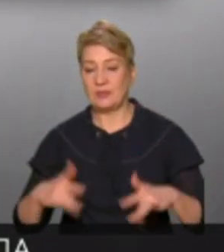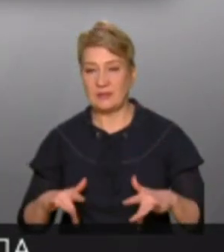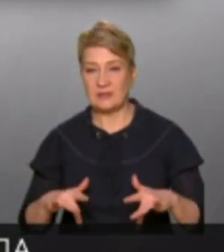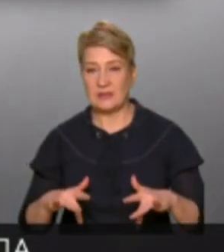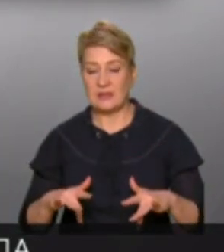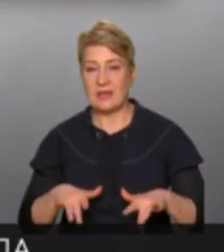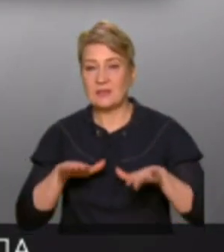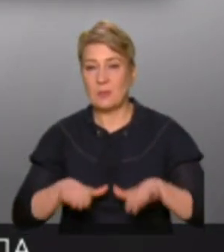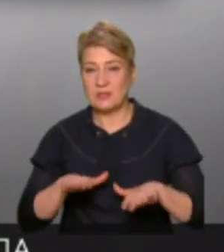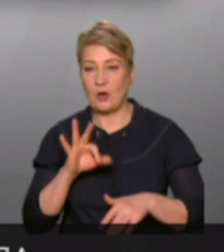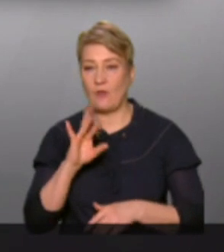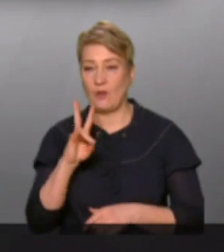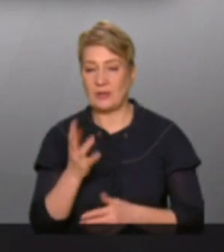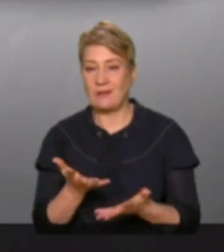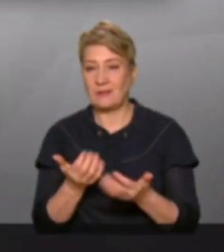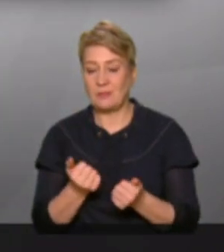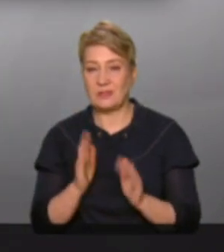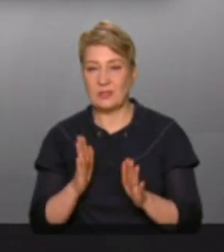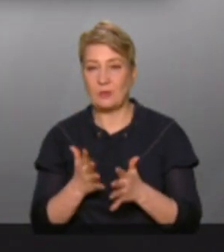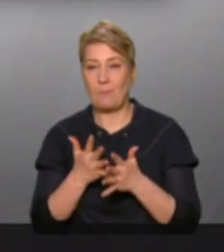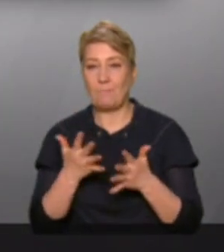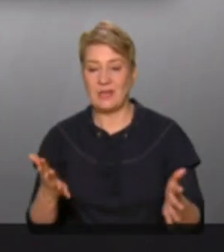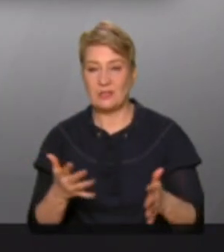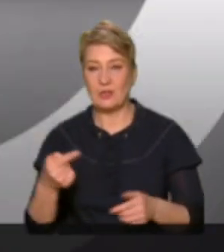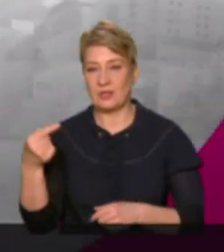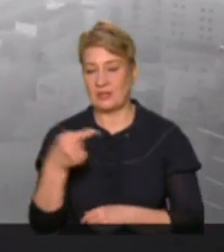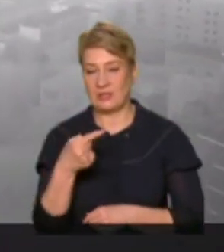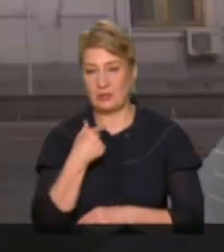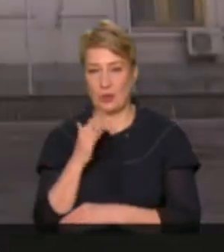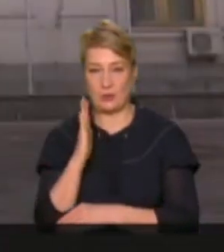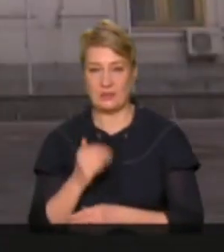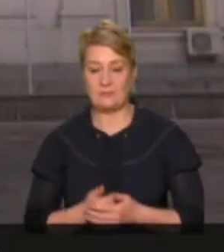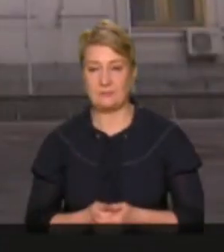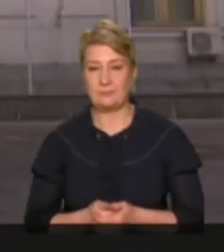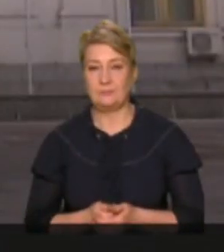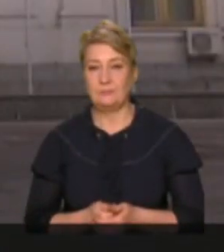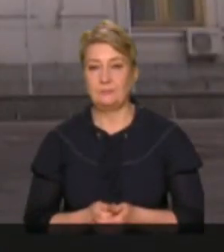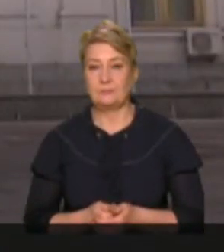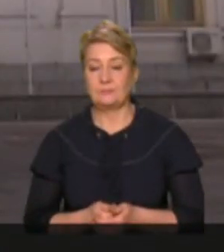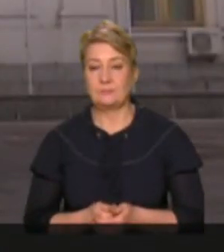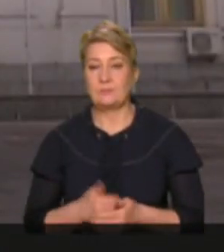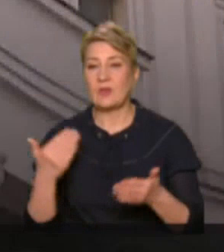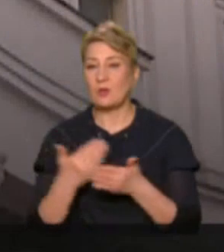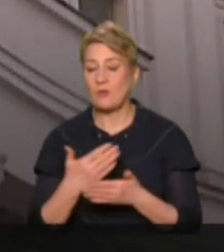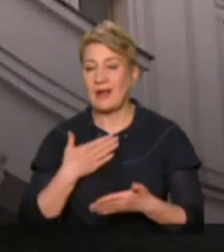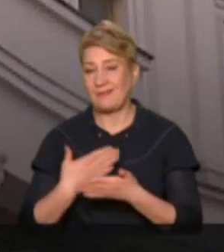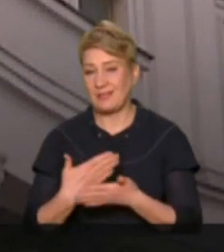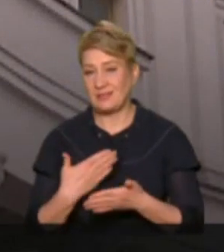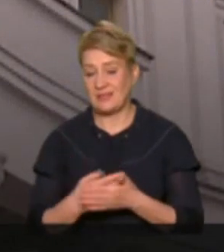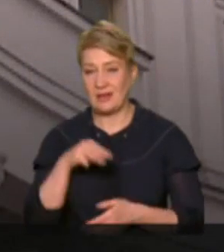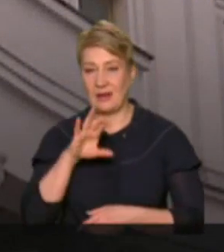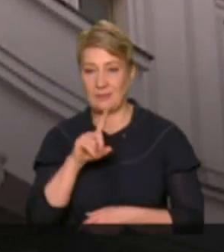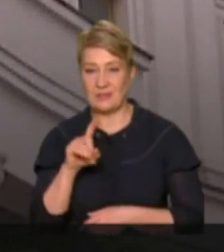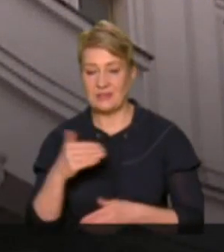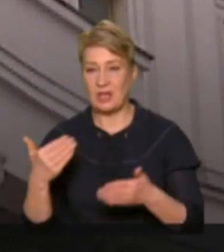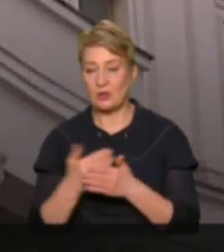посади. Однак вона набрала лише трохи більше 1000 голосів. Нова ініціатива МЗС і